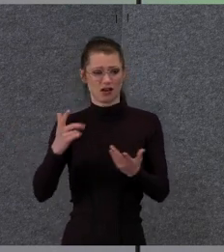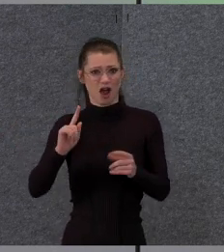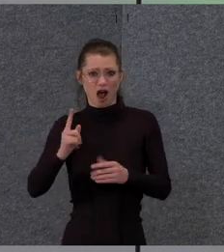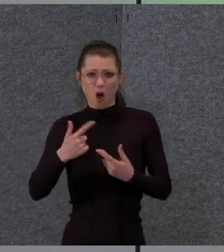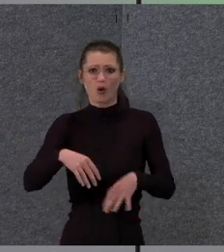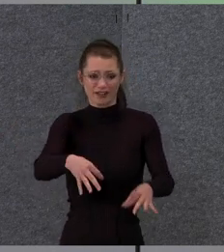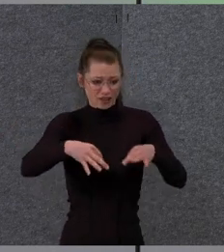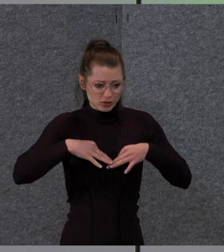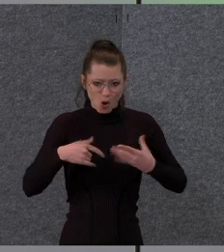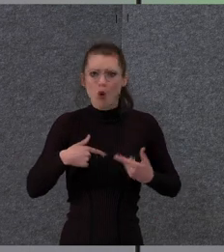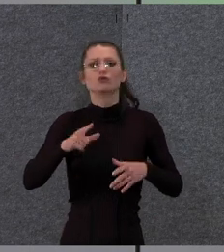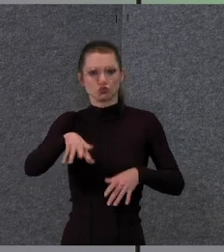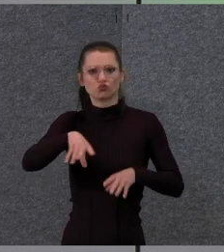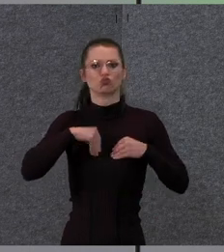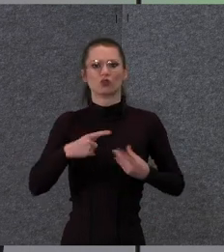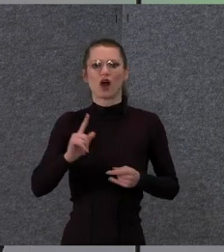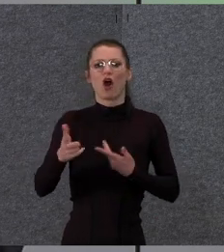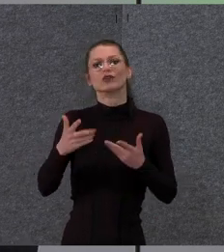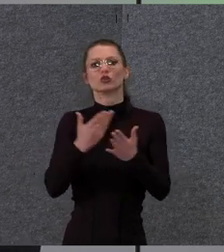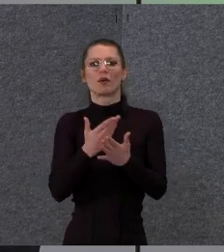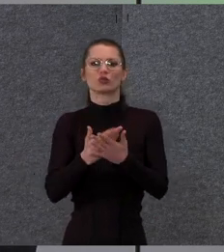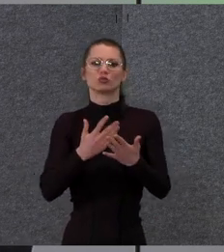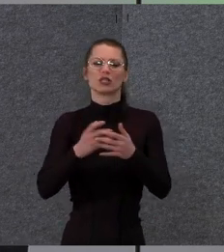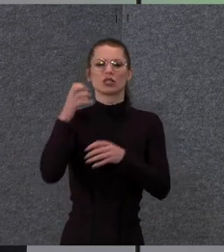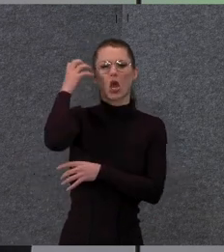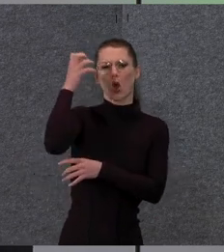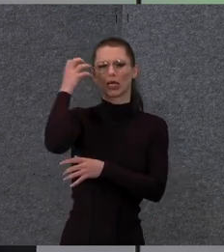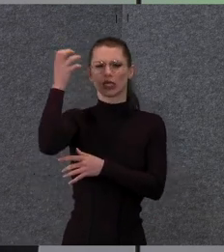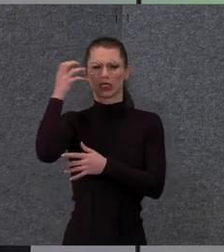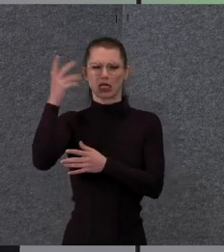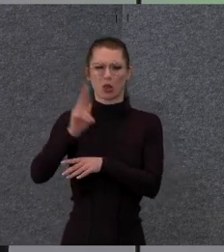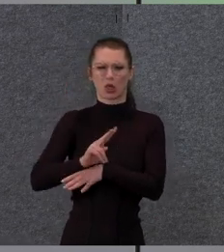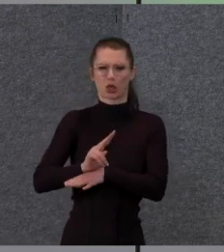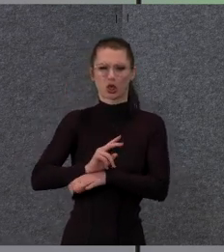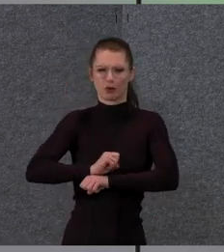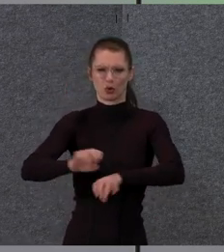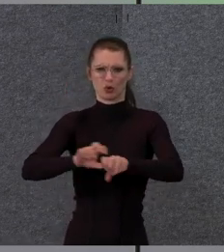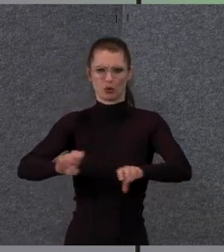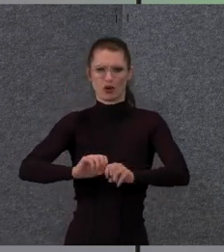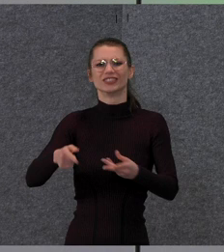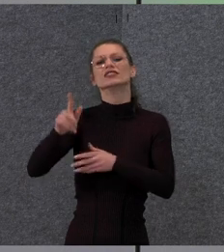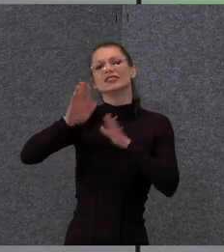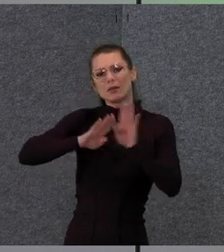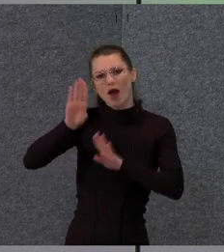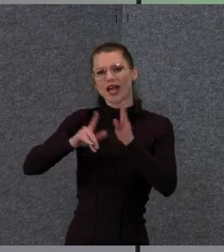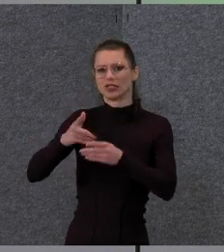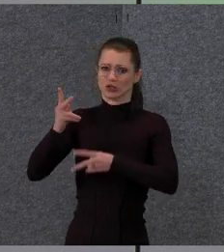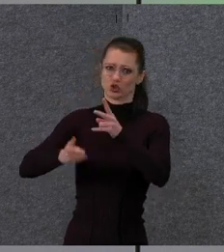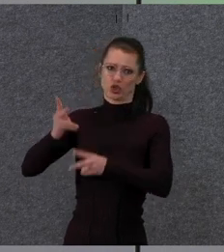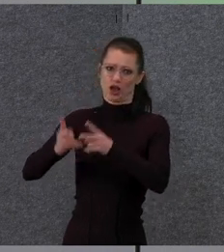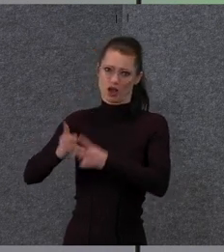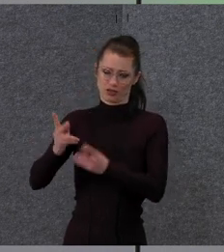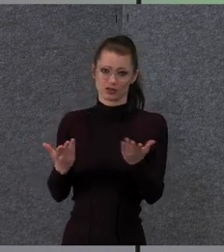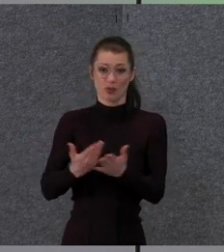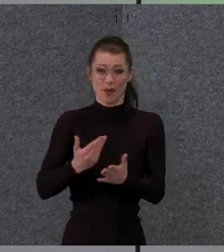in Kauf nehmen und vor allem Verschwörungstheorien verbreiten und damit der Demokratie insgesamt schaden. Denn es gibt viel zu kritisieren